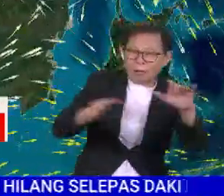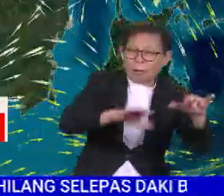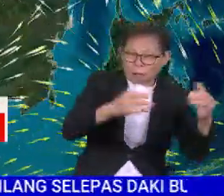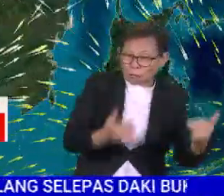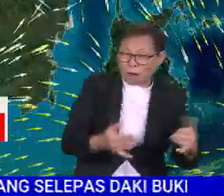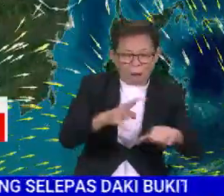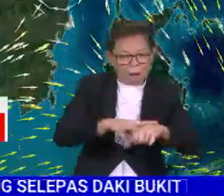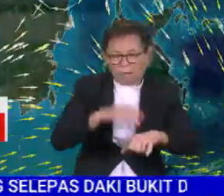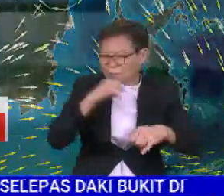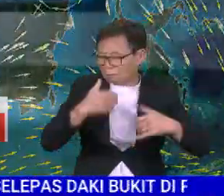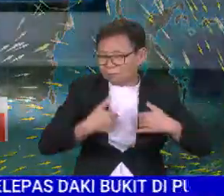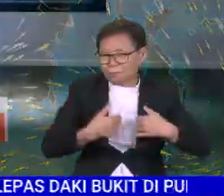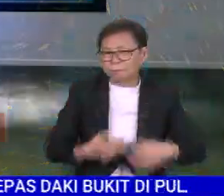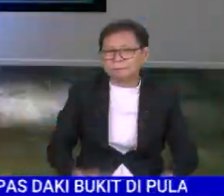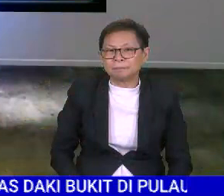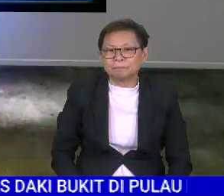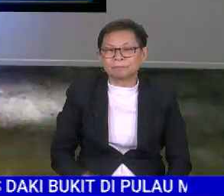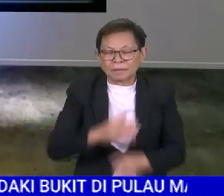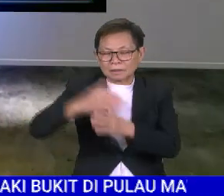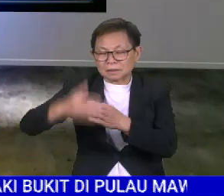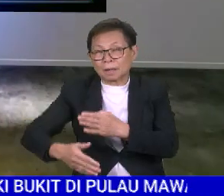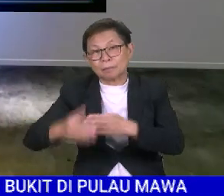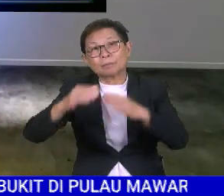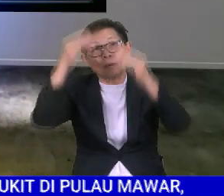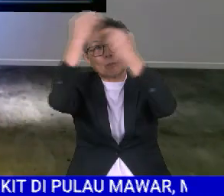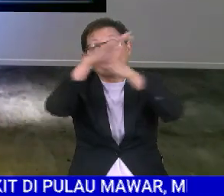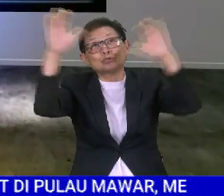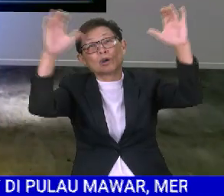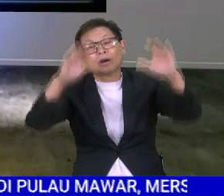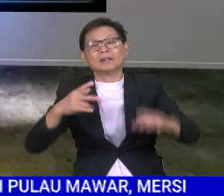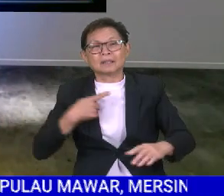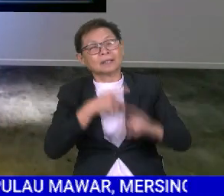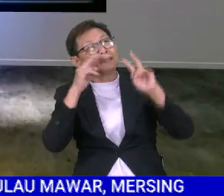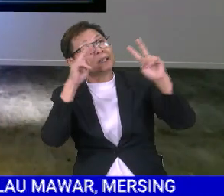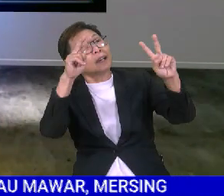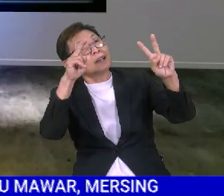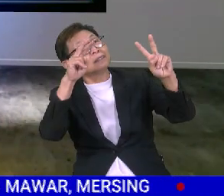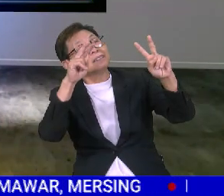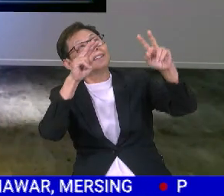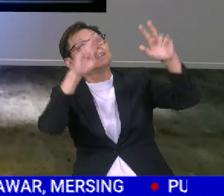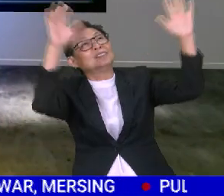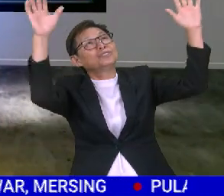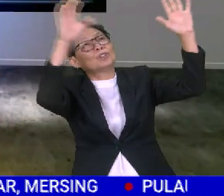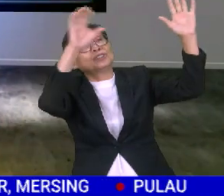waktu yang terdekat ini. Baiklah, sekian dahulu info cuaca buat kali ini. Sebelum berpisah, kita lihat tinjauan cuaca